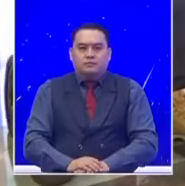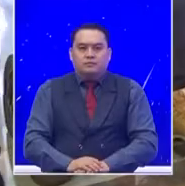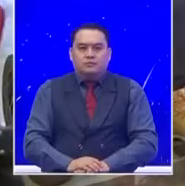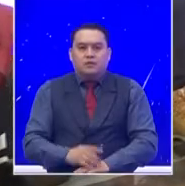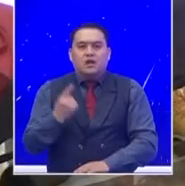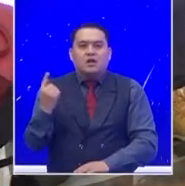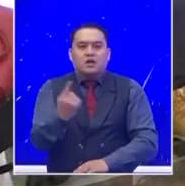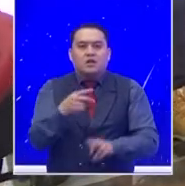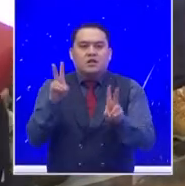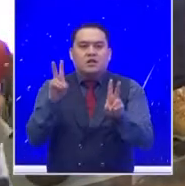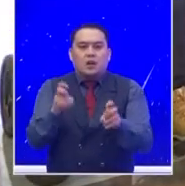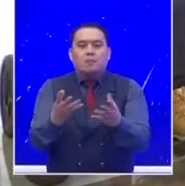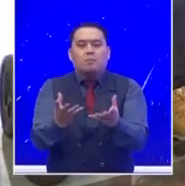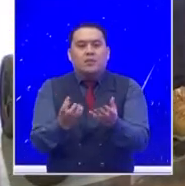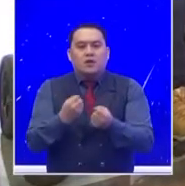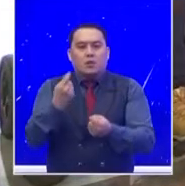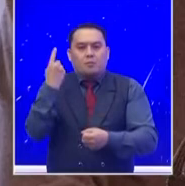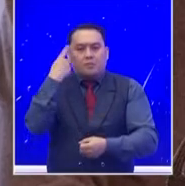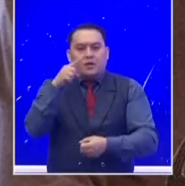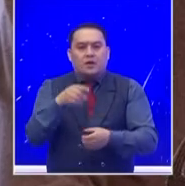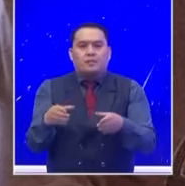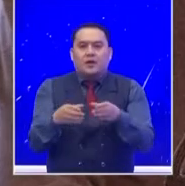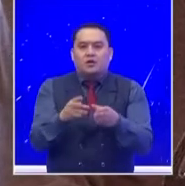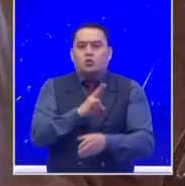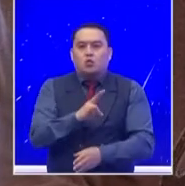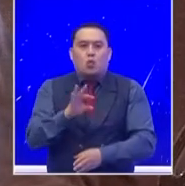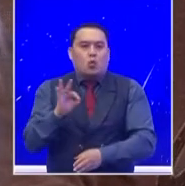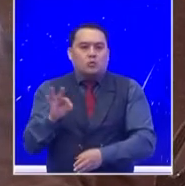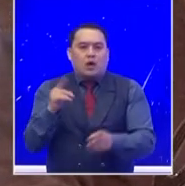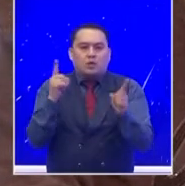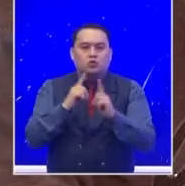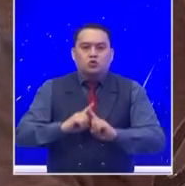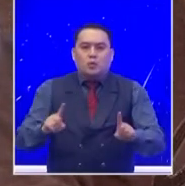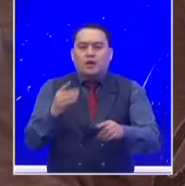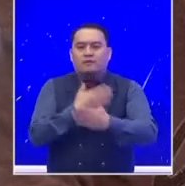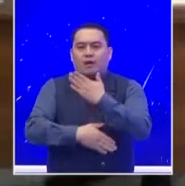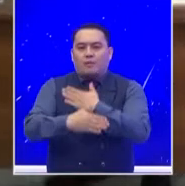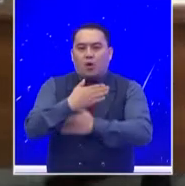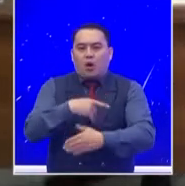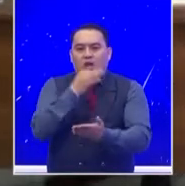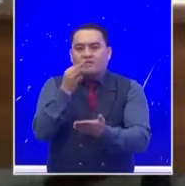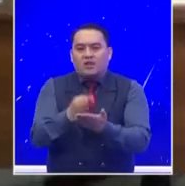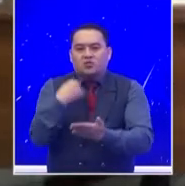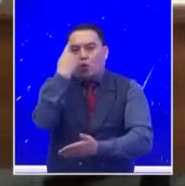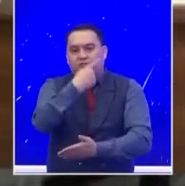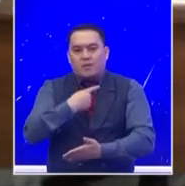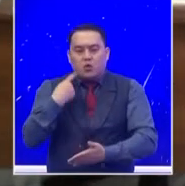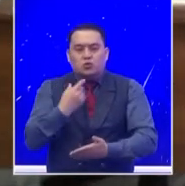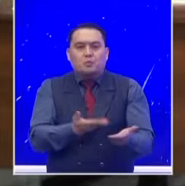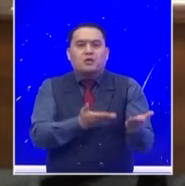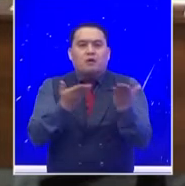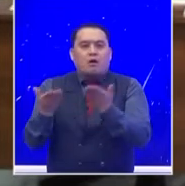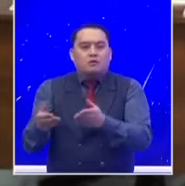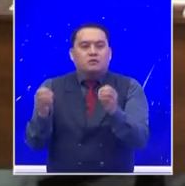Единый тематический прием, инициированный партией Нур-Отан, собрал свыше 40 лиц с особыми потребностями. Отвечать на интересующие их вопросы приглашены